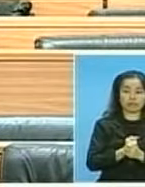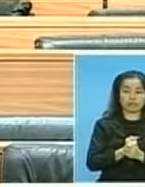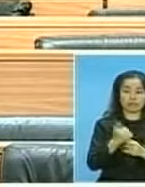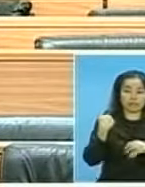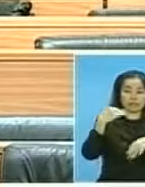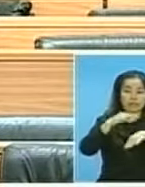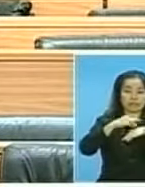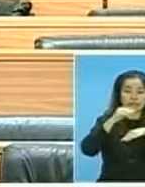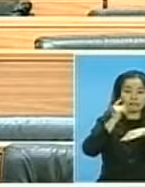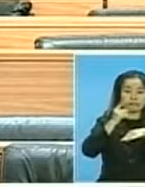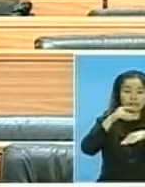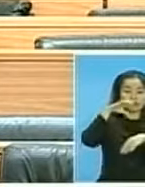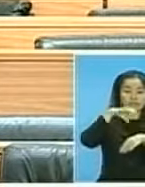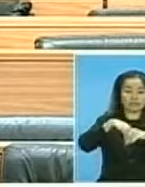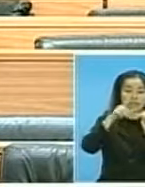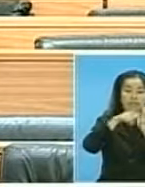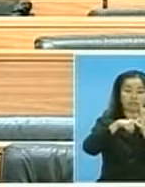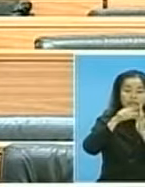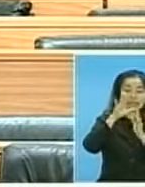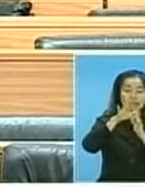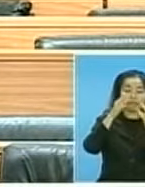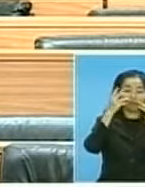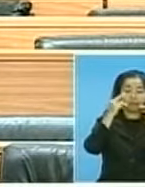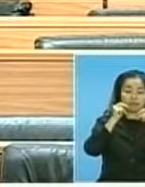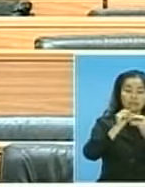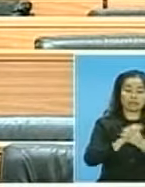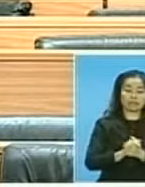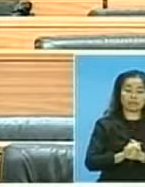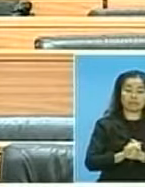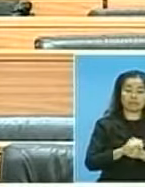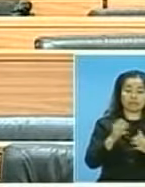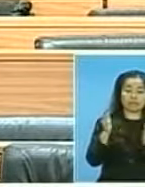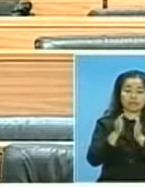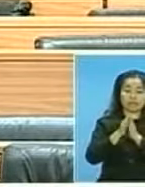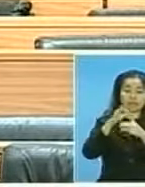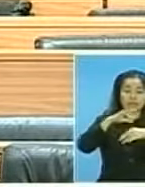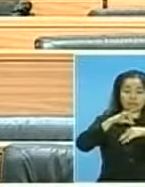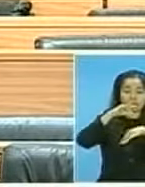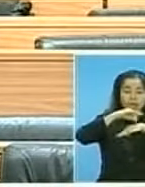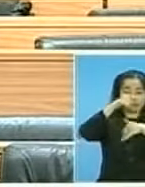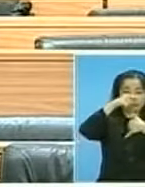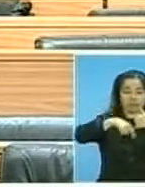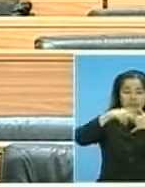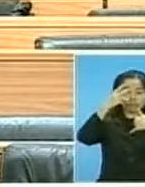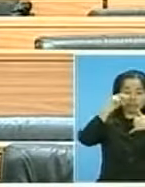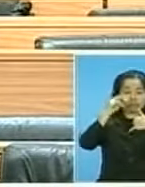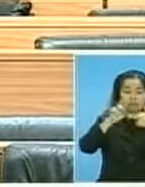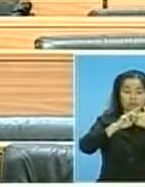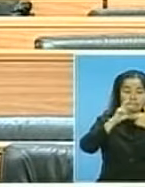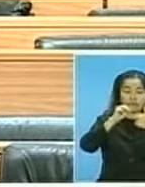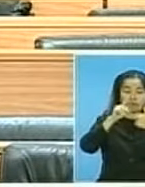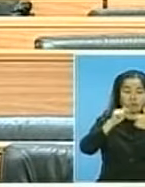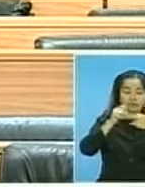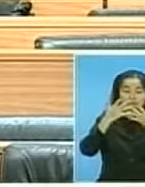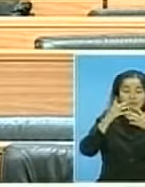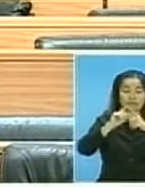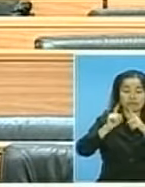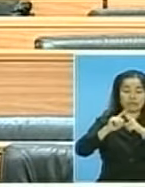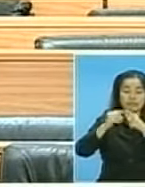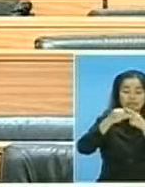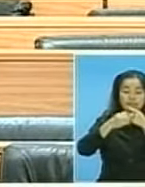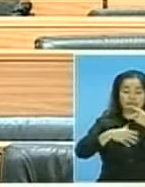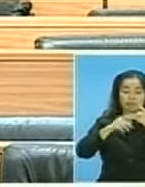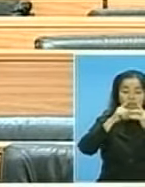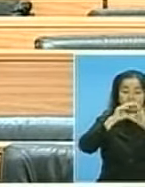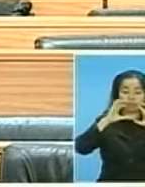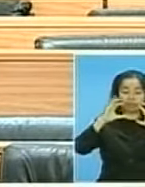ตำแหน่งประจำสำนักเลขาธิการนายกรัฐมนตรีรวมทั้งนายกรัฐมนตรีรัฐมนตรีรัฐมนตรีช่วยโฆษกรัฐบา